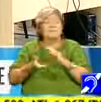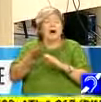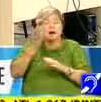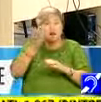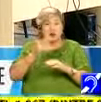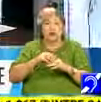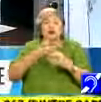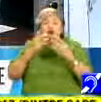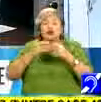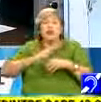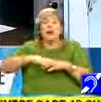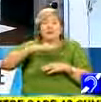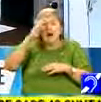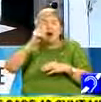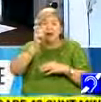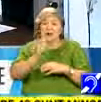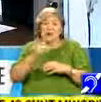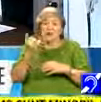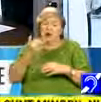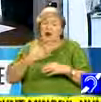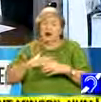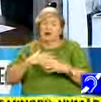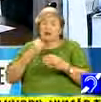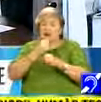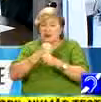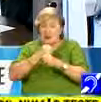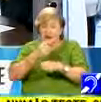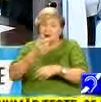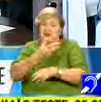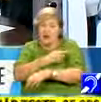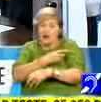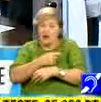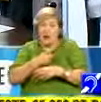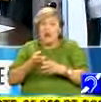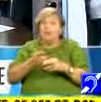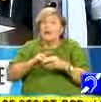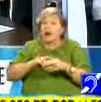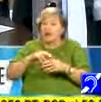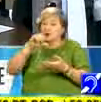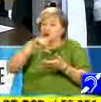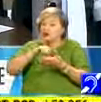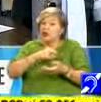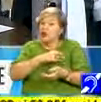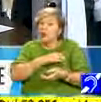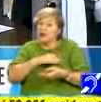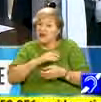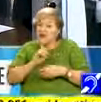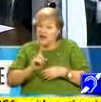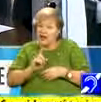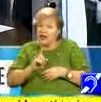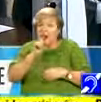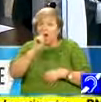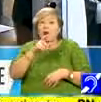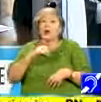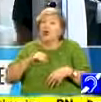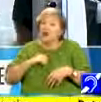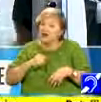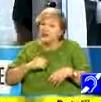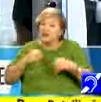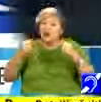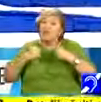număr cât mai mare de persoane, mai ales în centrele universitare, unde există personal